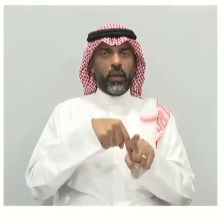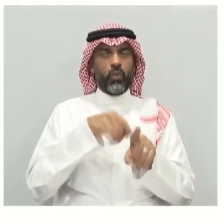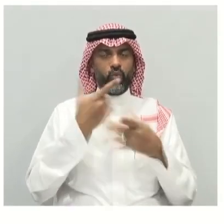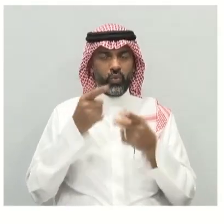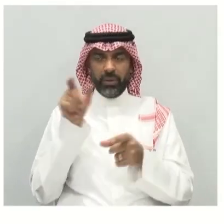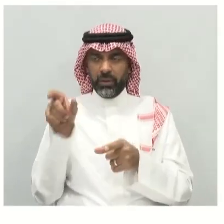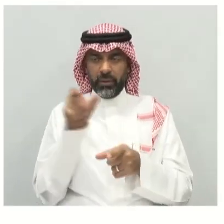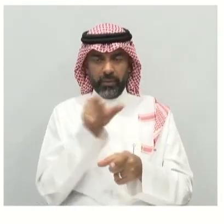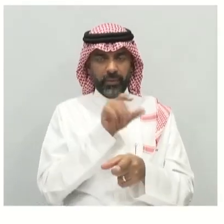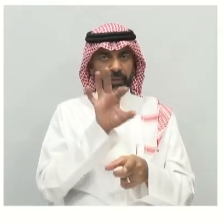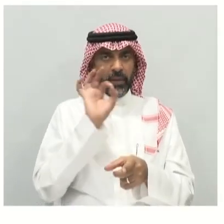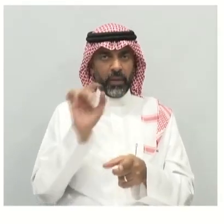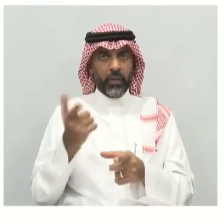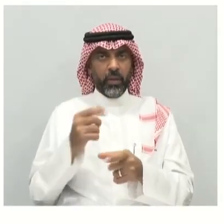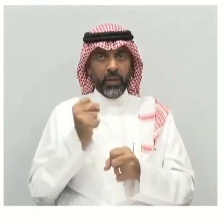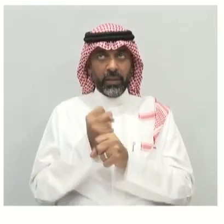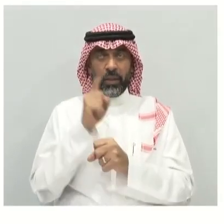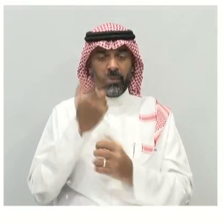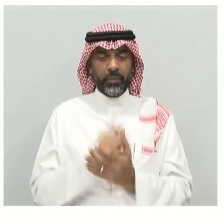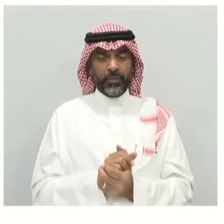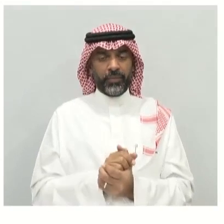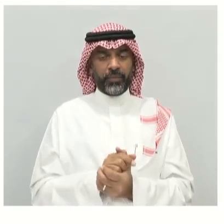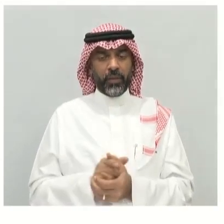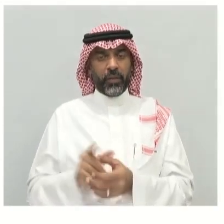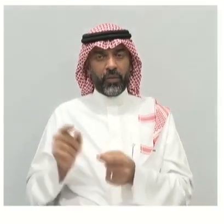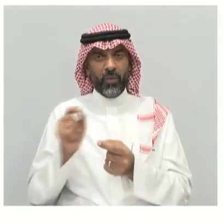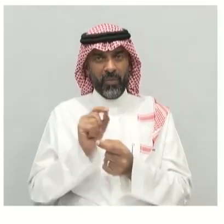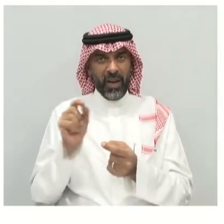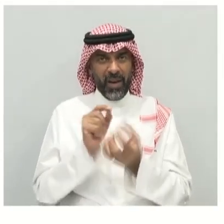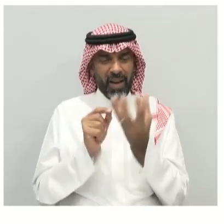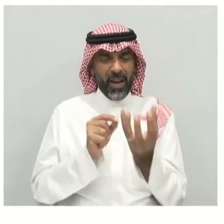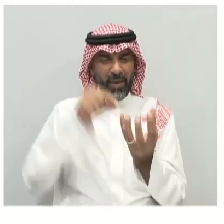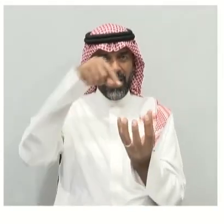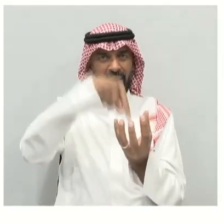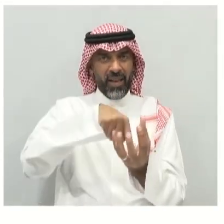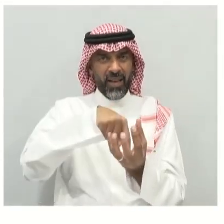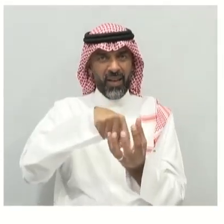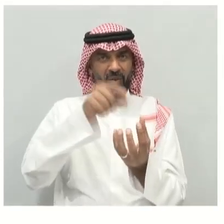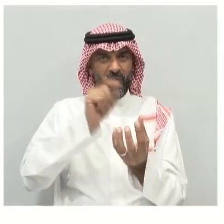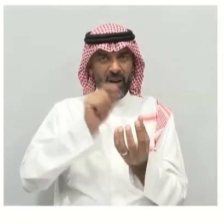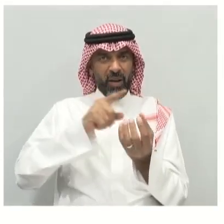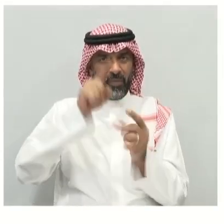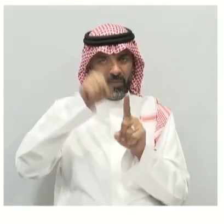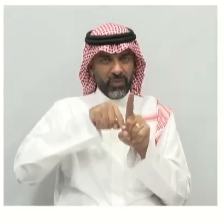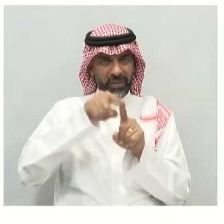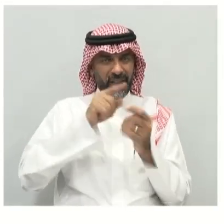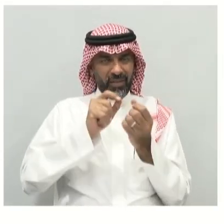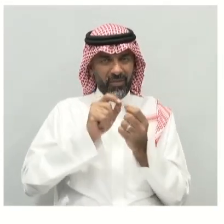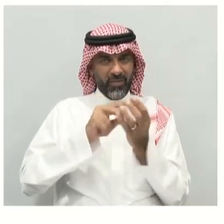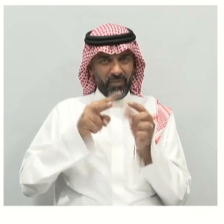الاشكال هذه تزين استخدمناها لصنع مقلمه هذه المقلمه